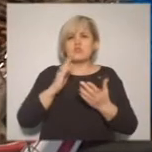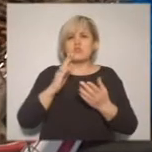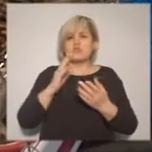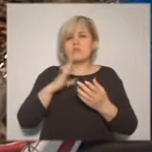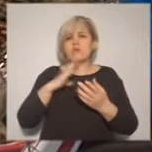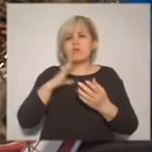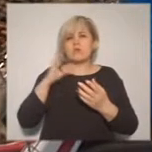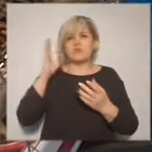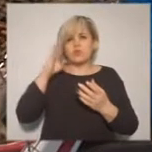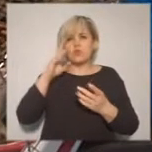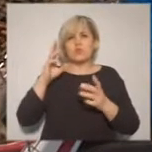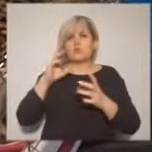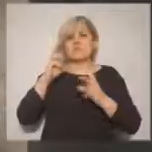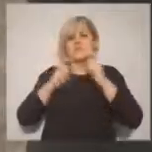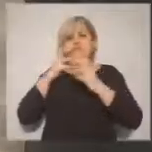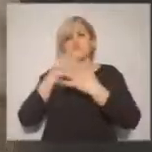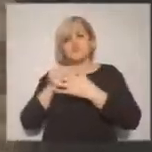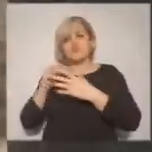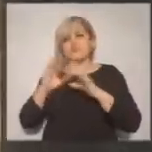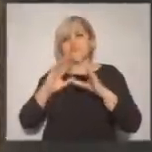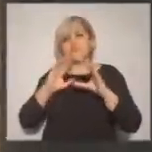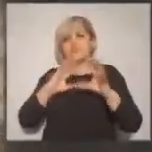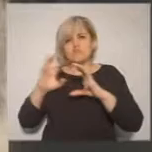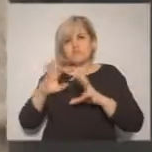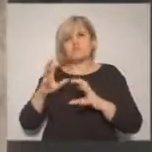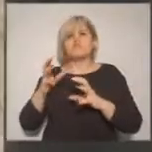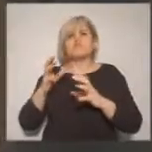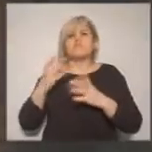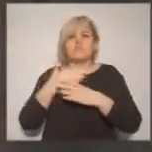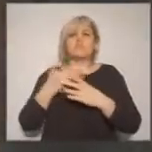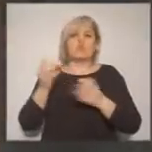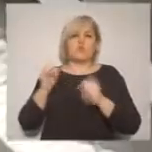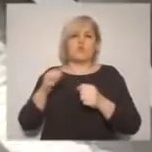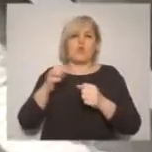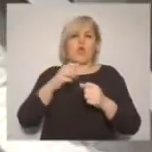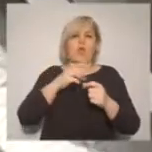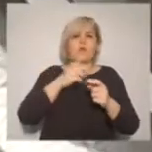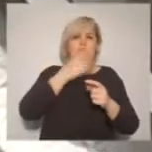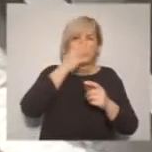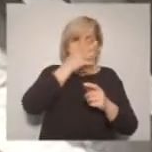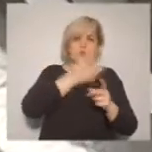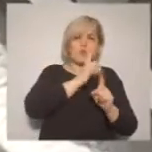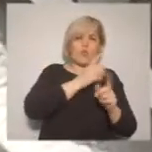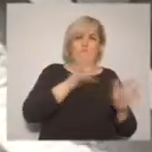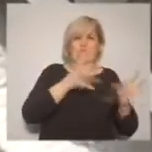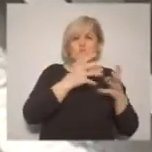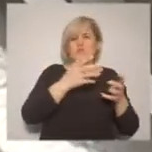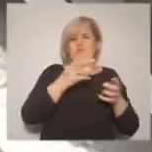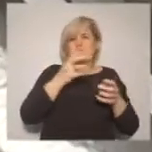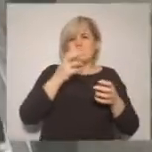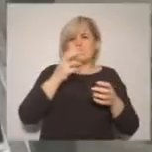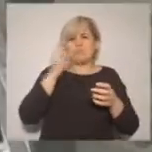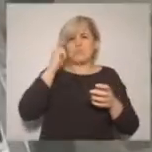высоте пока и очистка сточных вод. А ведь если исключить попадание яиц кошачьей двустки от человека в водоем, проблема заболеваемости